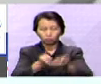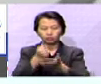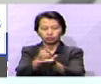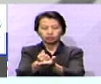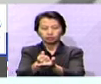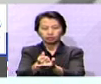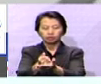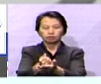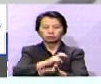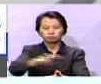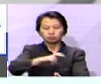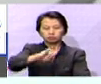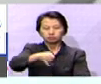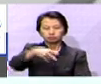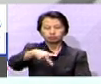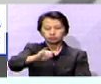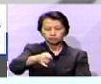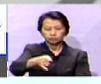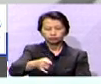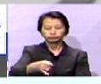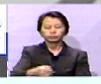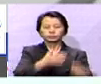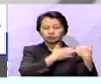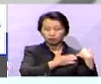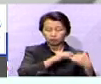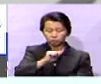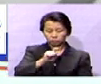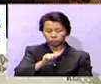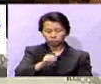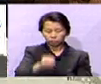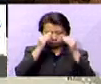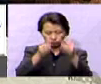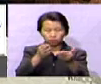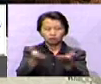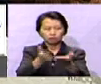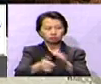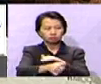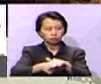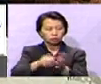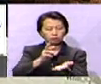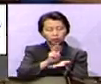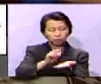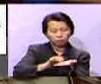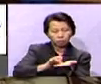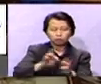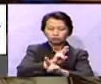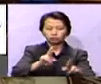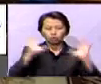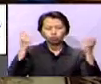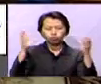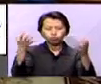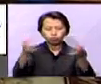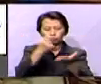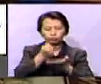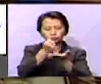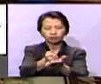dan Jabatan Pengangkutan Jalan. Jelasnya peranan APM lebih tertumpu kepada khidmat pelindungan perubatan iaitu menyediakan ambulans untuk